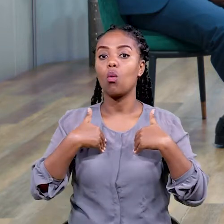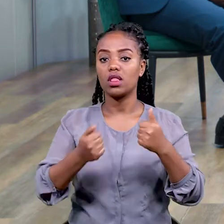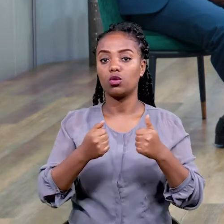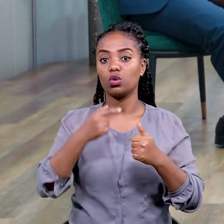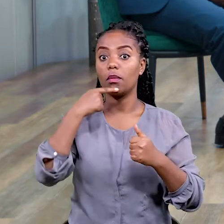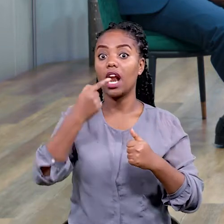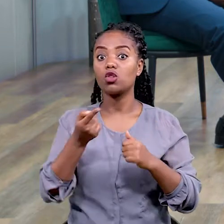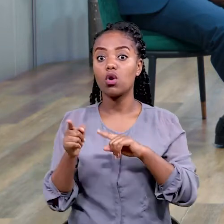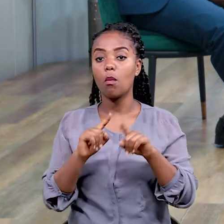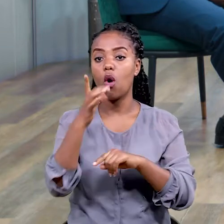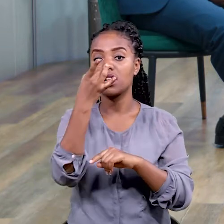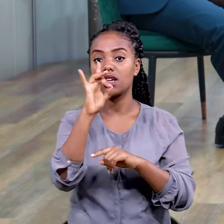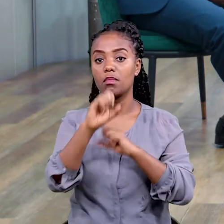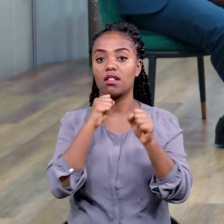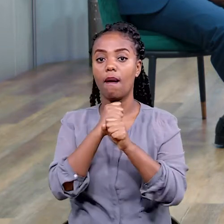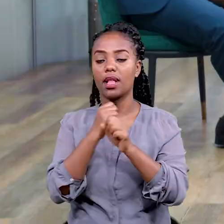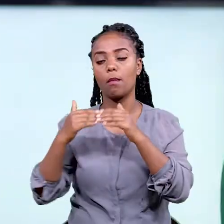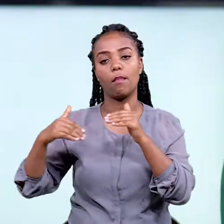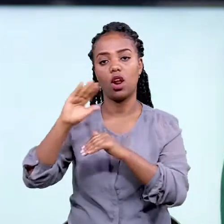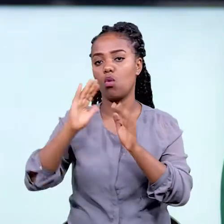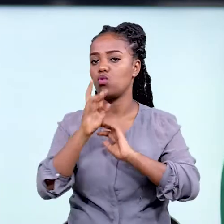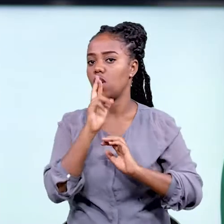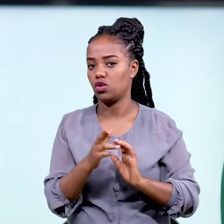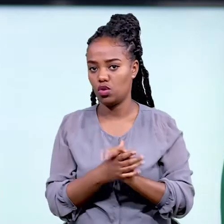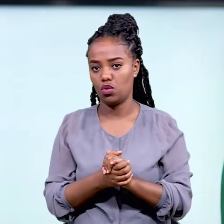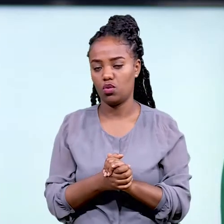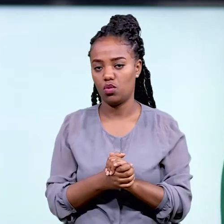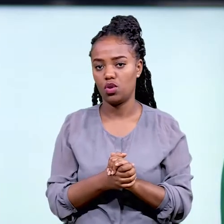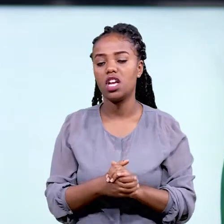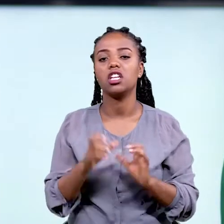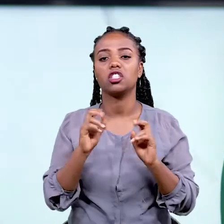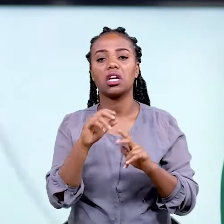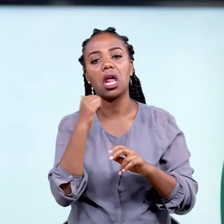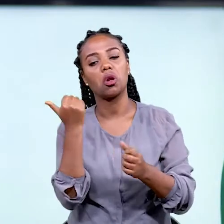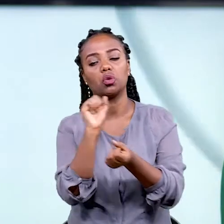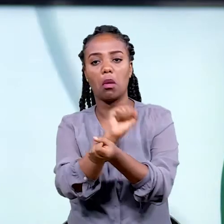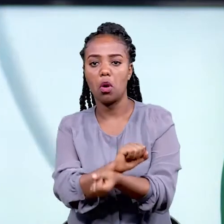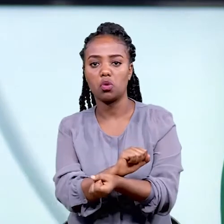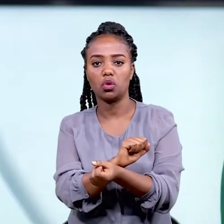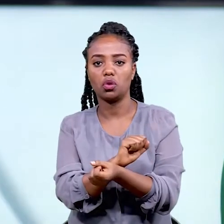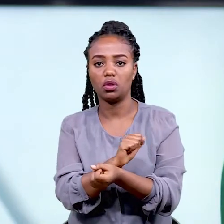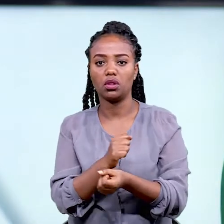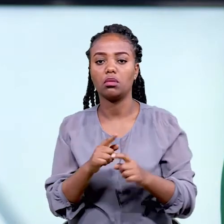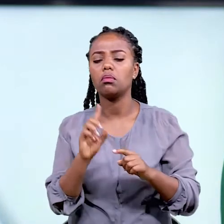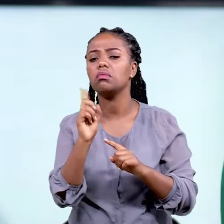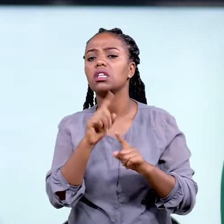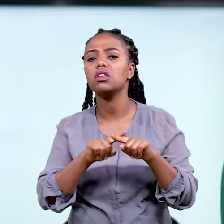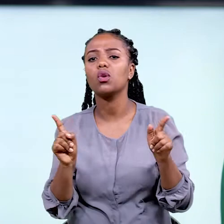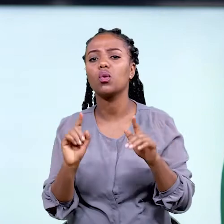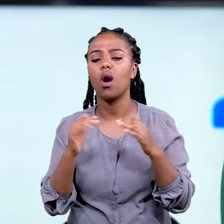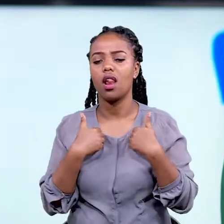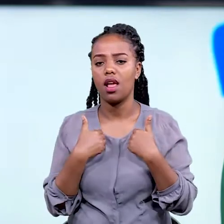ወጣቶች የምንላቸው ከ18 ዓመት በላይ የሆኑ ናቸው። ከሌሎቹ ታራሚዎች እነዚህ ወጣት ታራሚዎች በምን